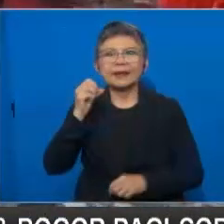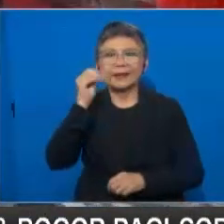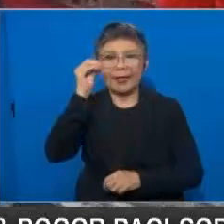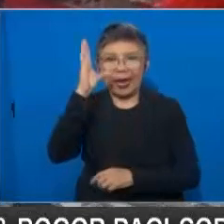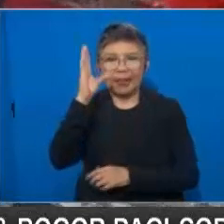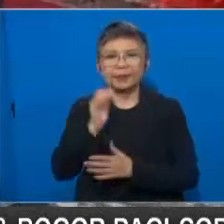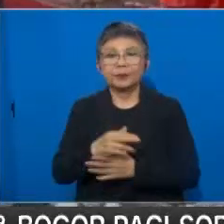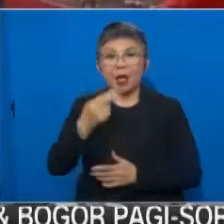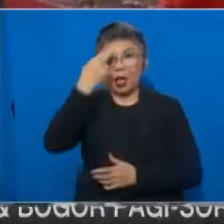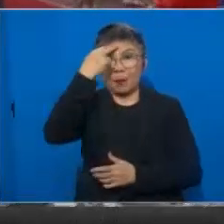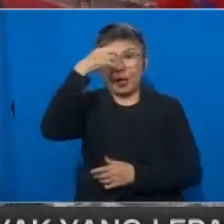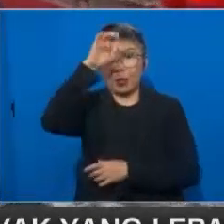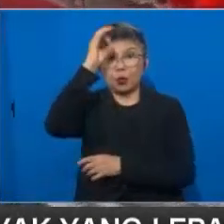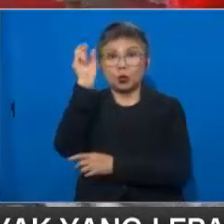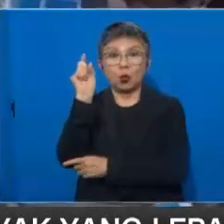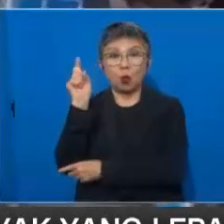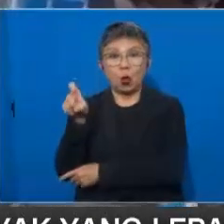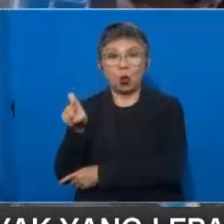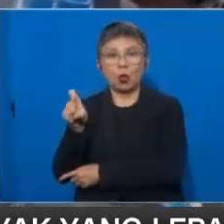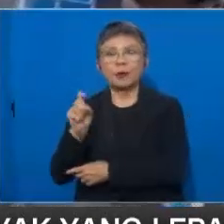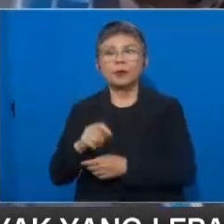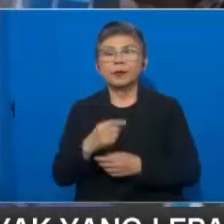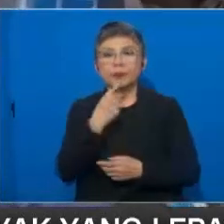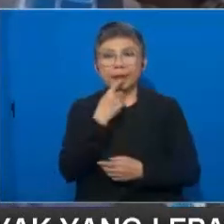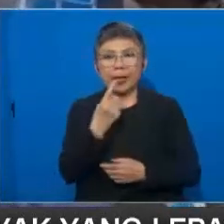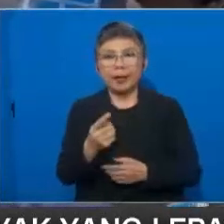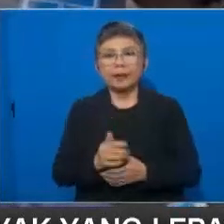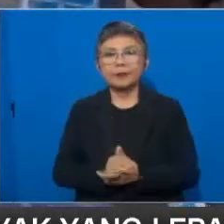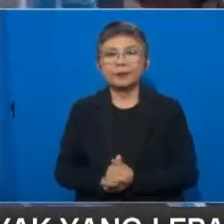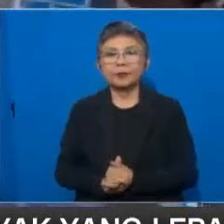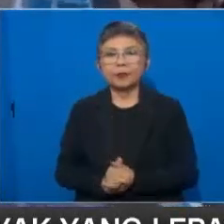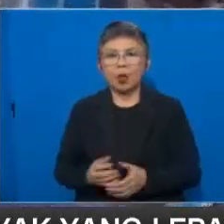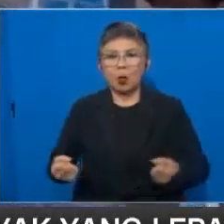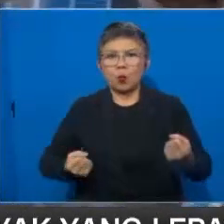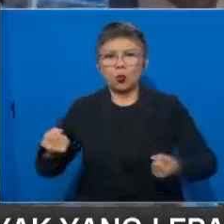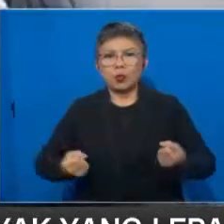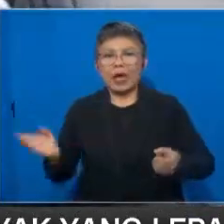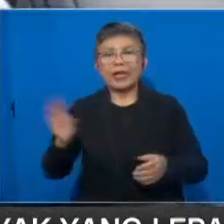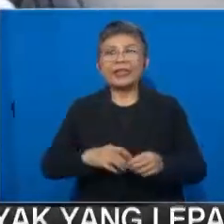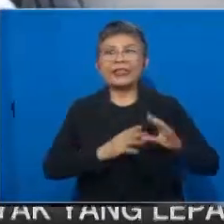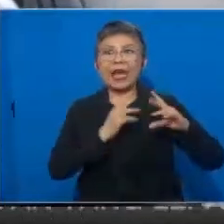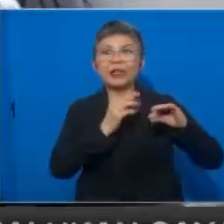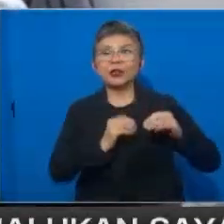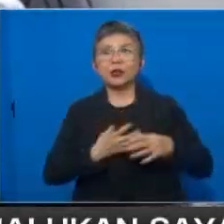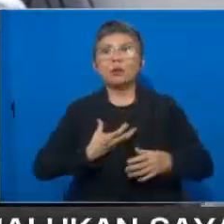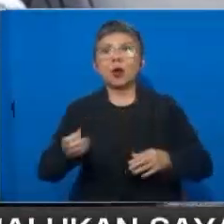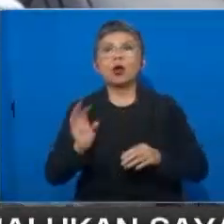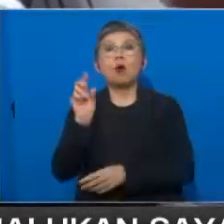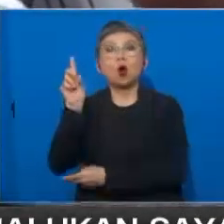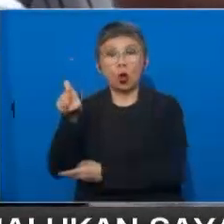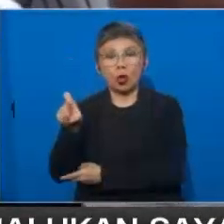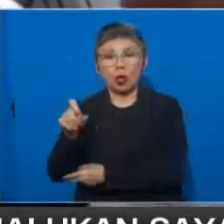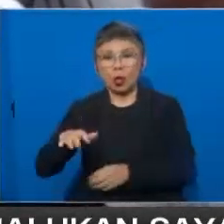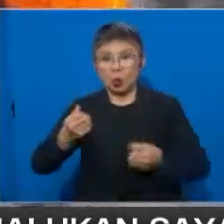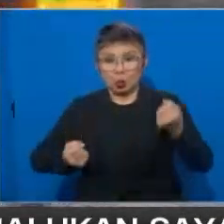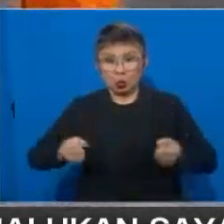keterangan Kasatlantas Polres Bogor, AKP Rizky Guntama Ganda Permana, truk melaju dari arah Cianjur menuju Bogor. Tiba-tiba truk